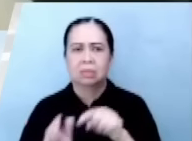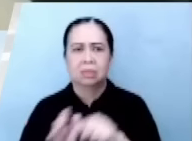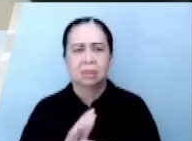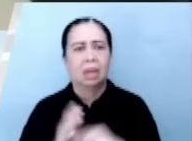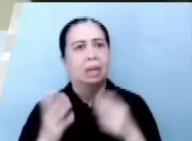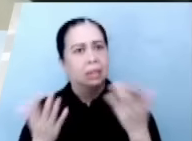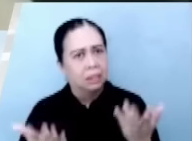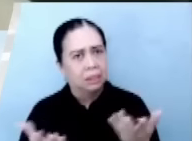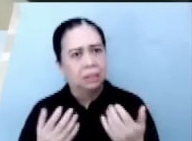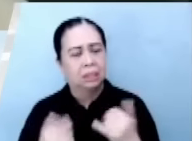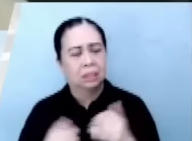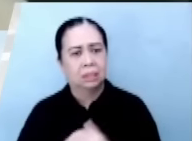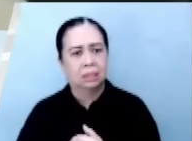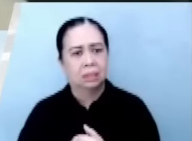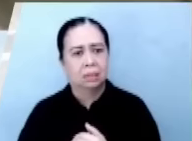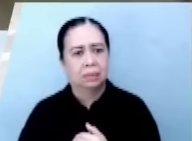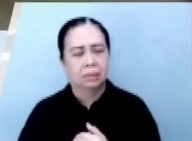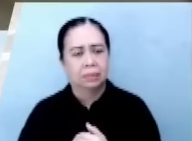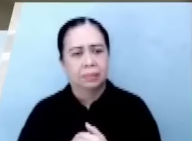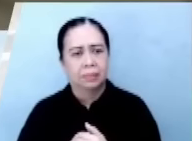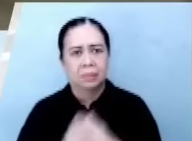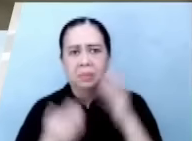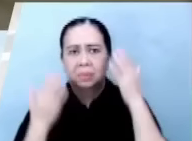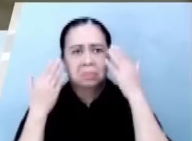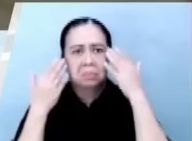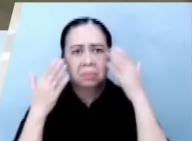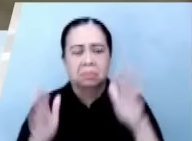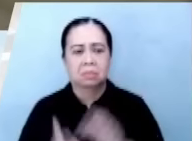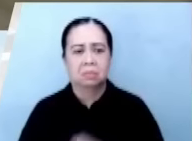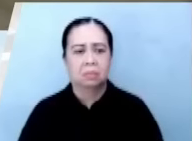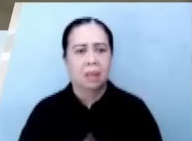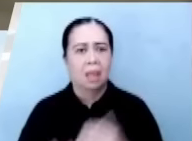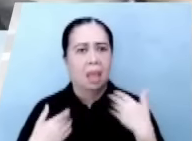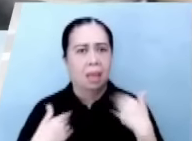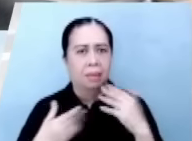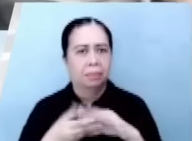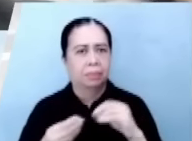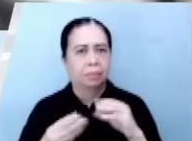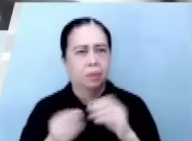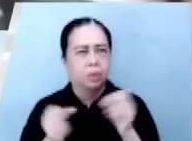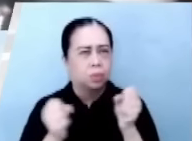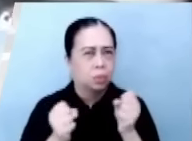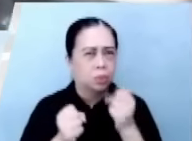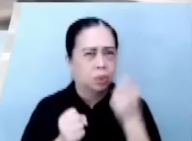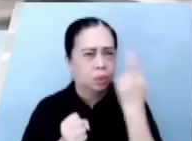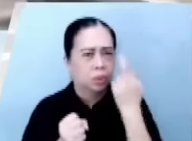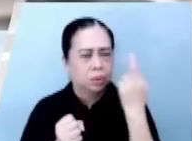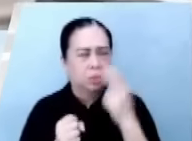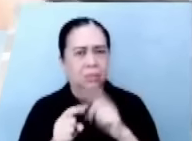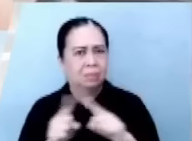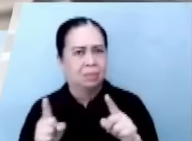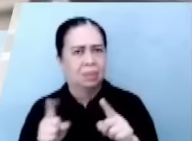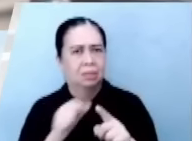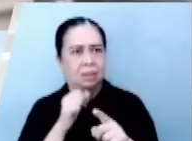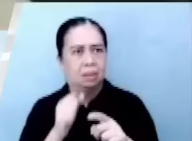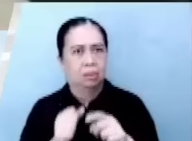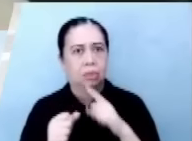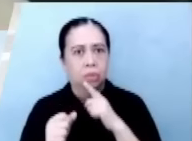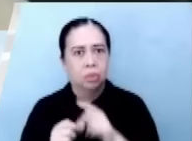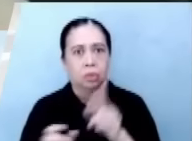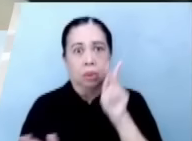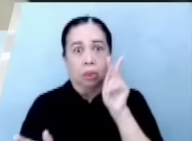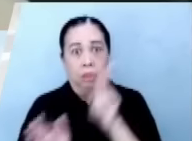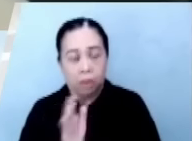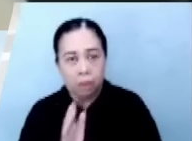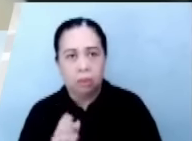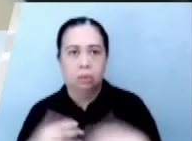mga di natin alam eh. May mga naikwentong maliliit na dahilan, pero hindi para maningil ng buhay. Yung